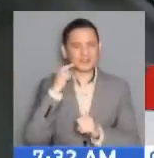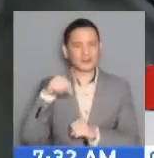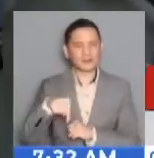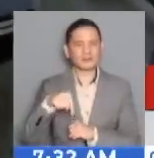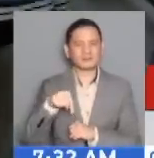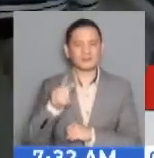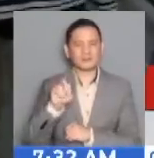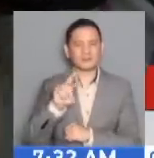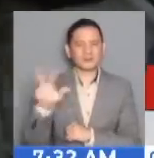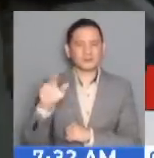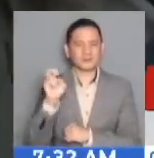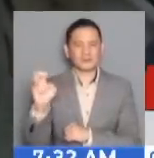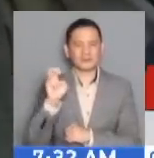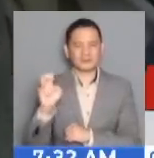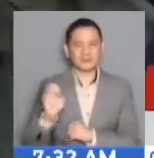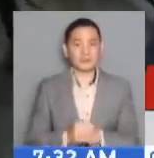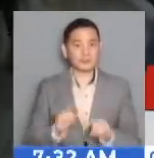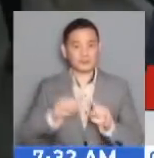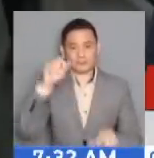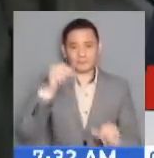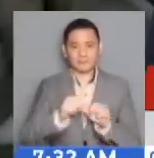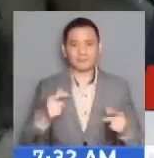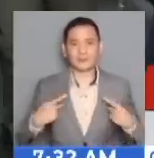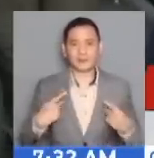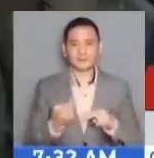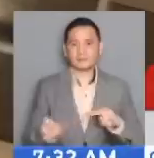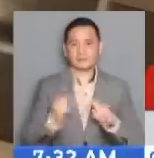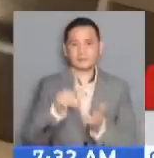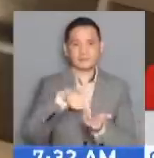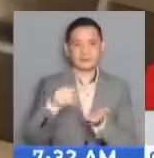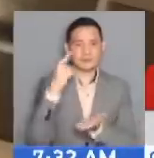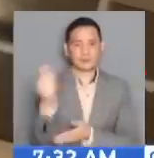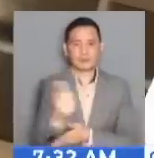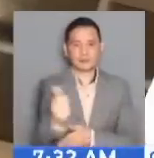din na taas pasahe ang mga pasahero nito.